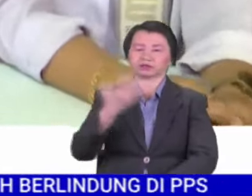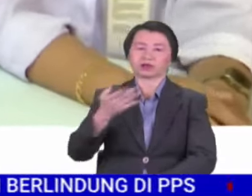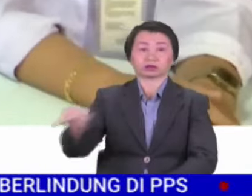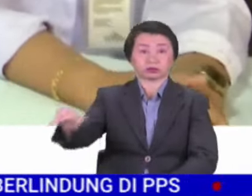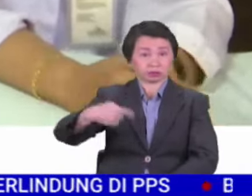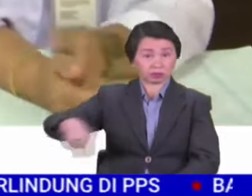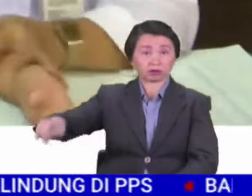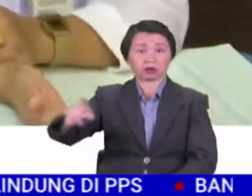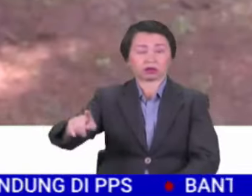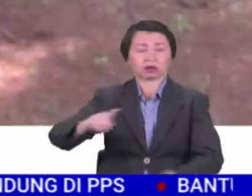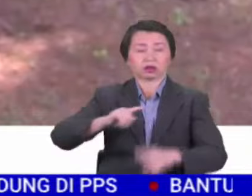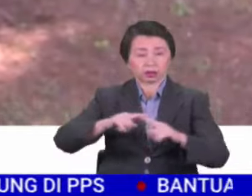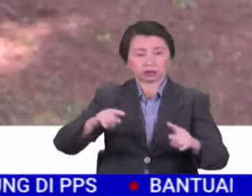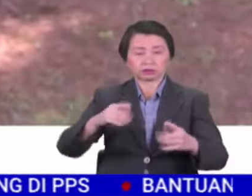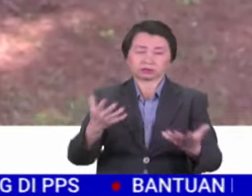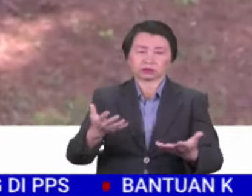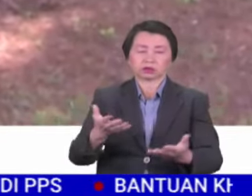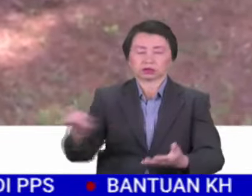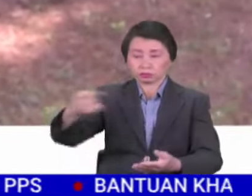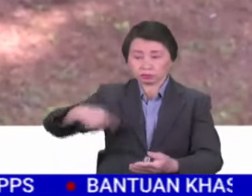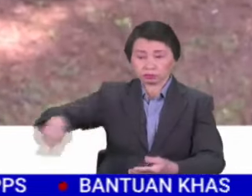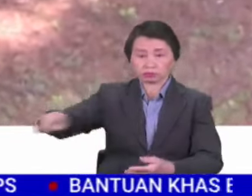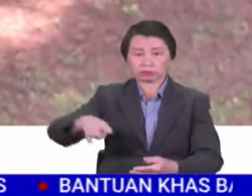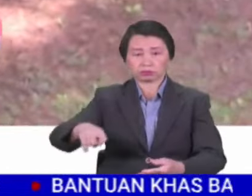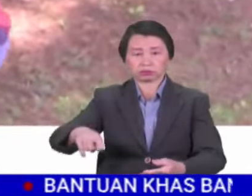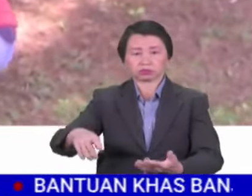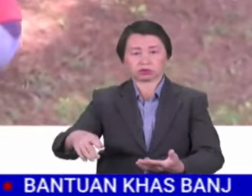tetapi walau bagaimanapun